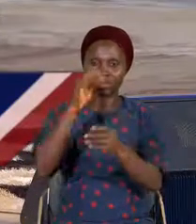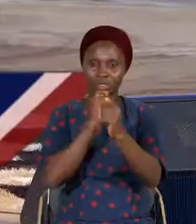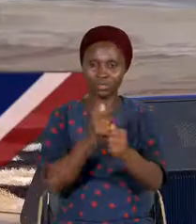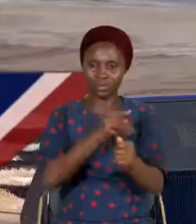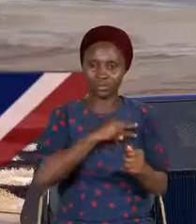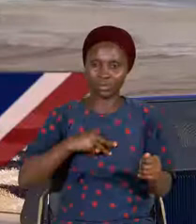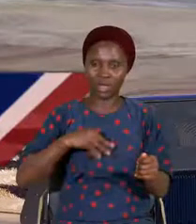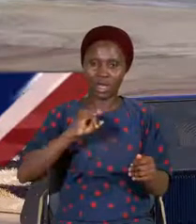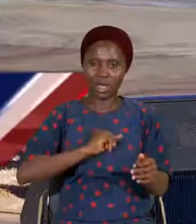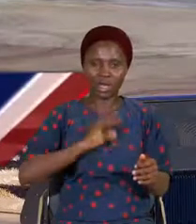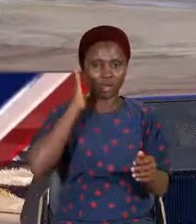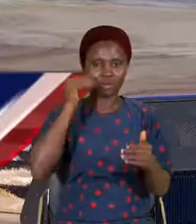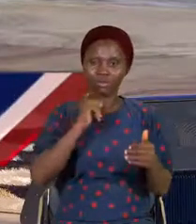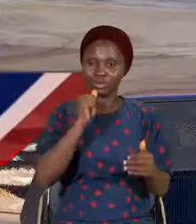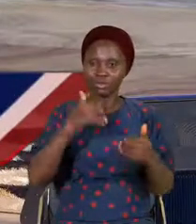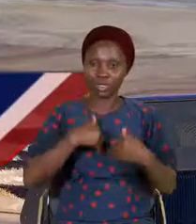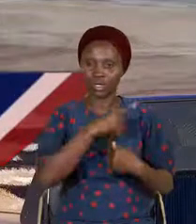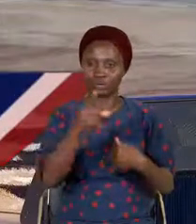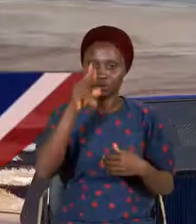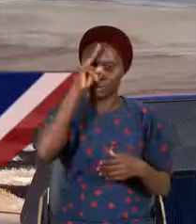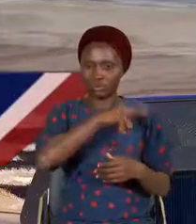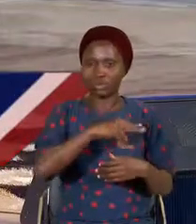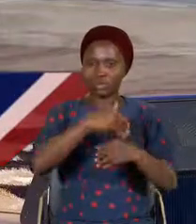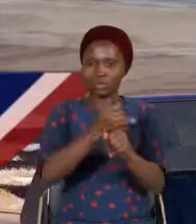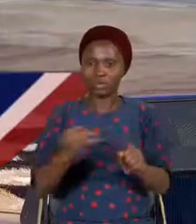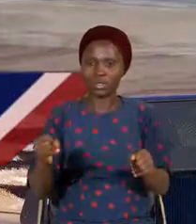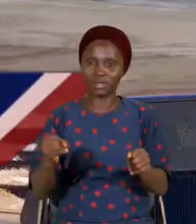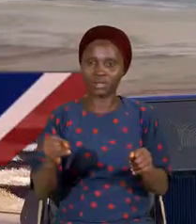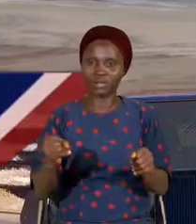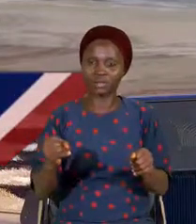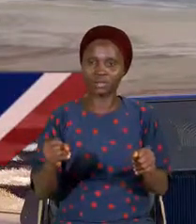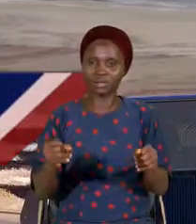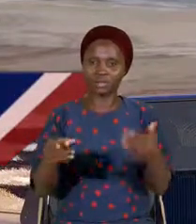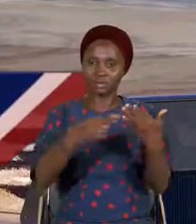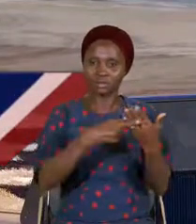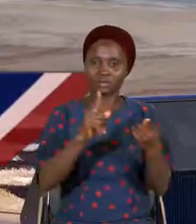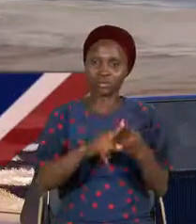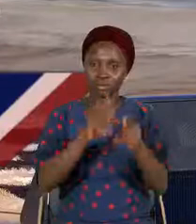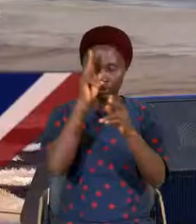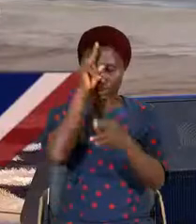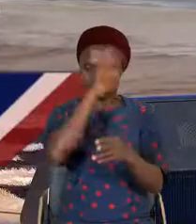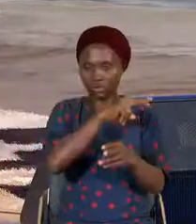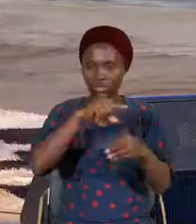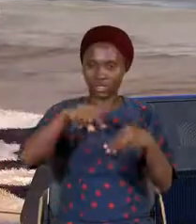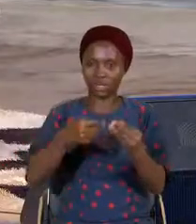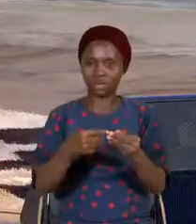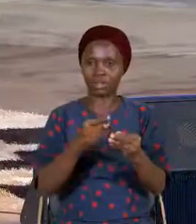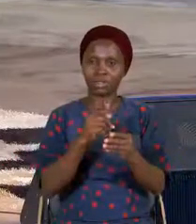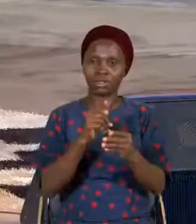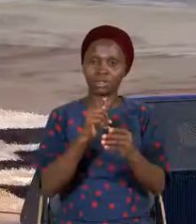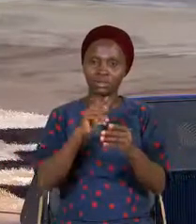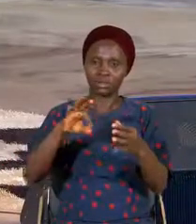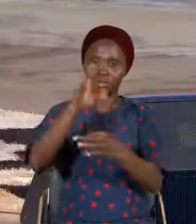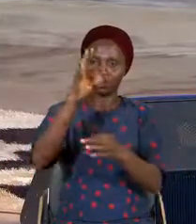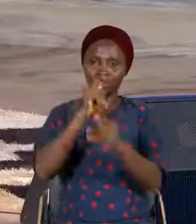1 Corinthiens 12, verset 1. Il fait référence à l'ignorance. Pour ce qui concerne les dons spirituels, je ne veux pas, frère, que